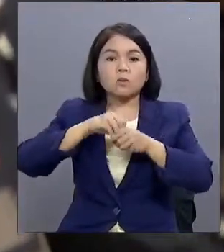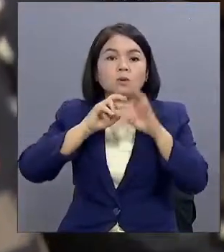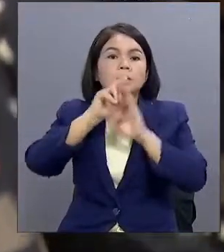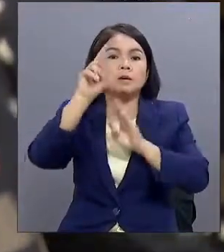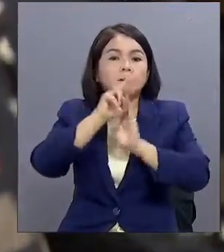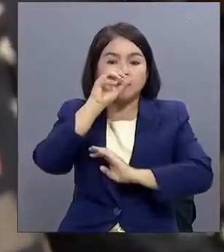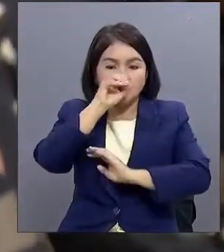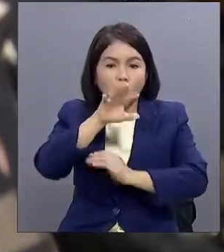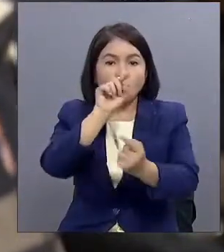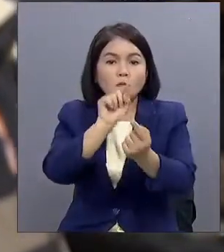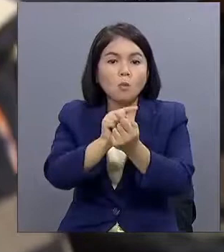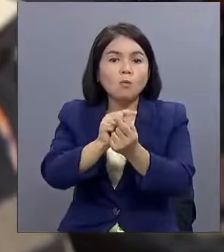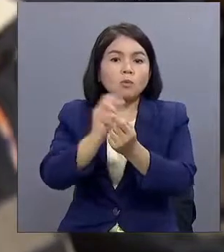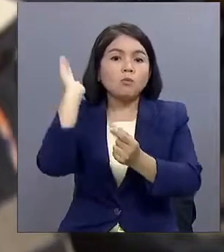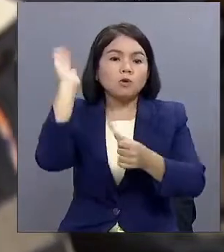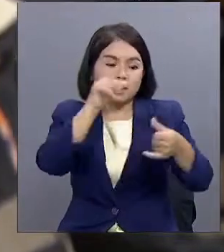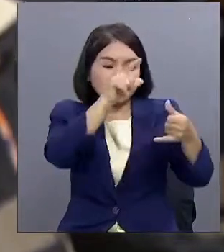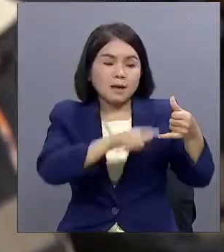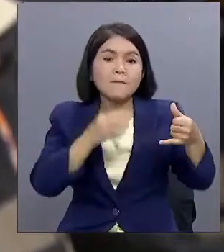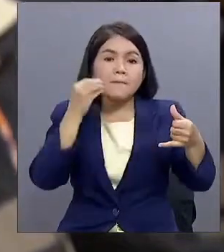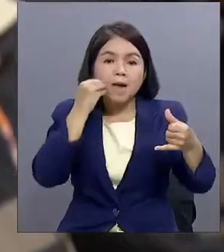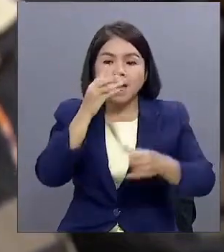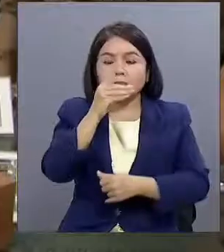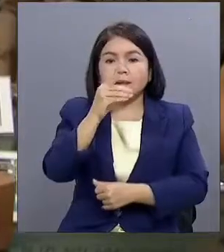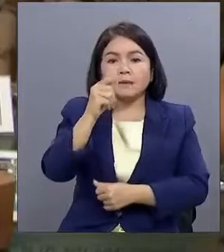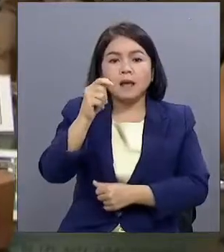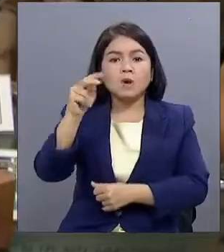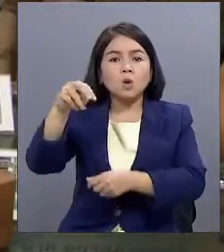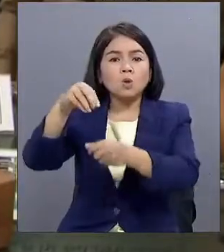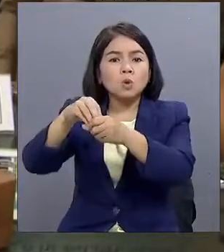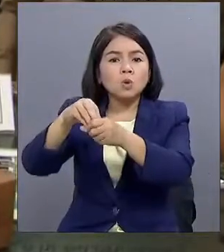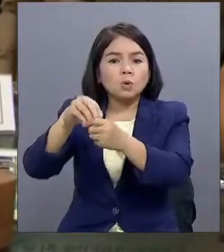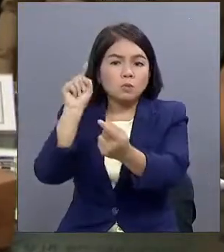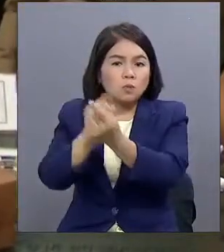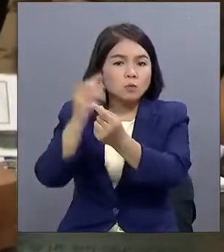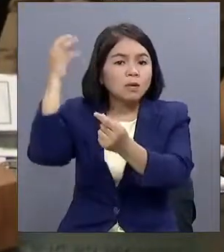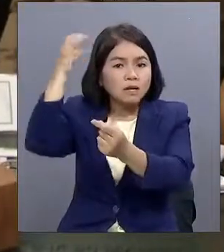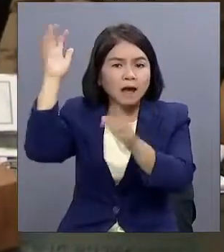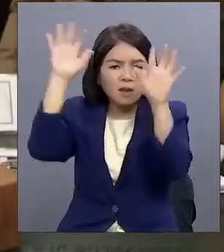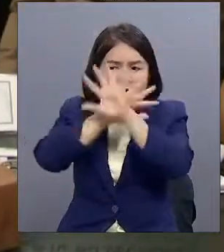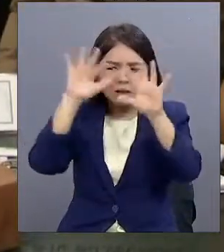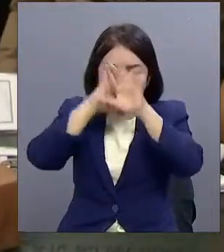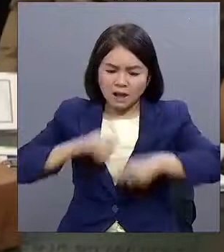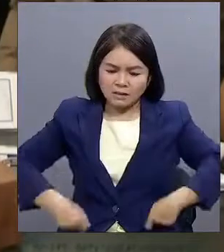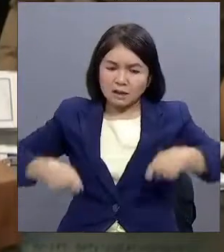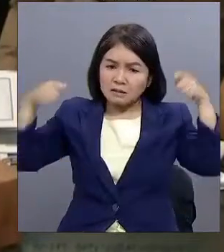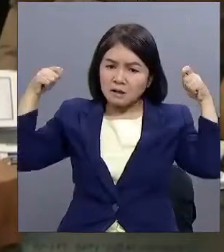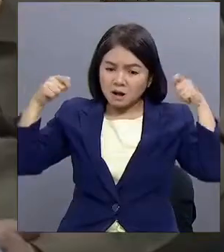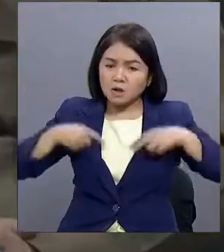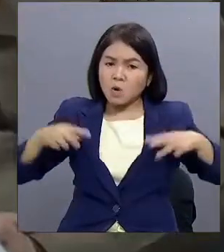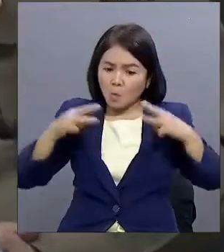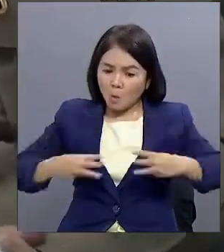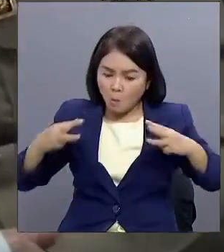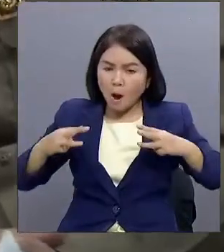ที่พบตัวผู้เสียหายอยู่ที่บ้านดอนสวรรค์เมืองห้วยทรายประเทศลาวค่ะก็พบในสภาพถอดเสื้อท่าทางอิดโรยชุดสืบส